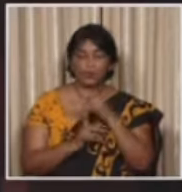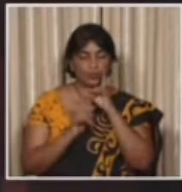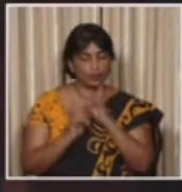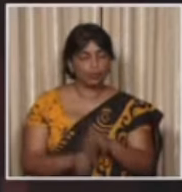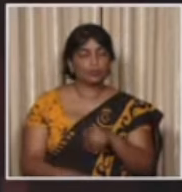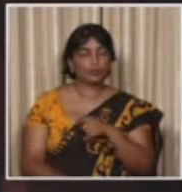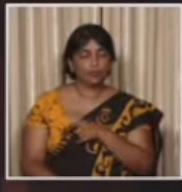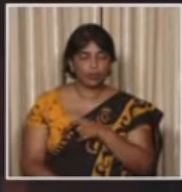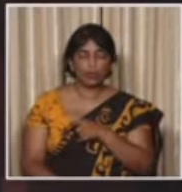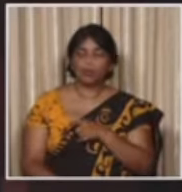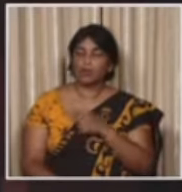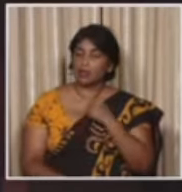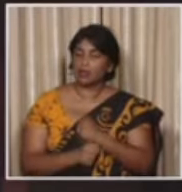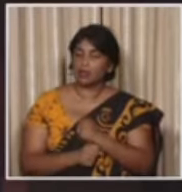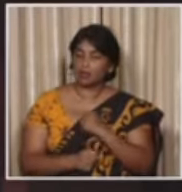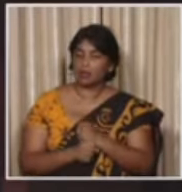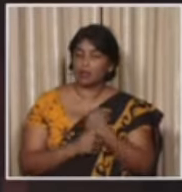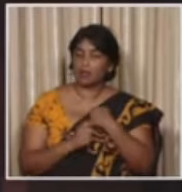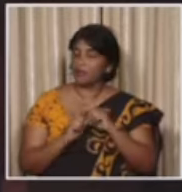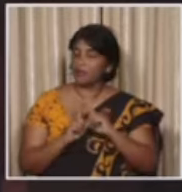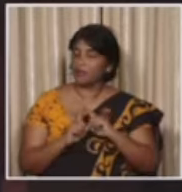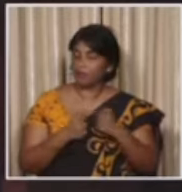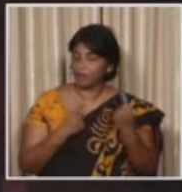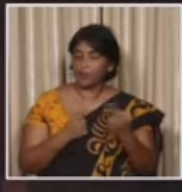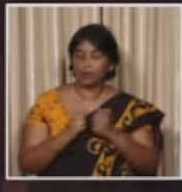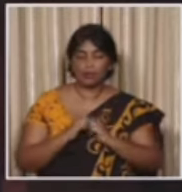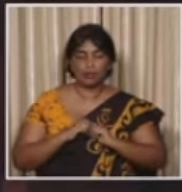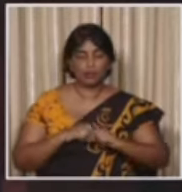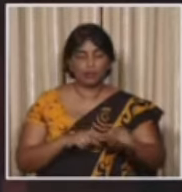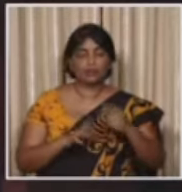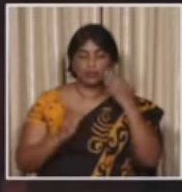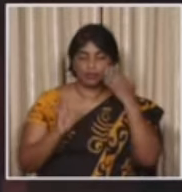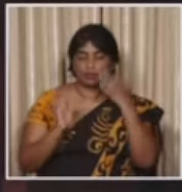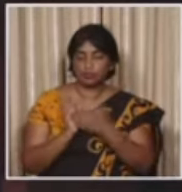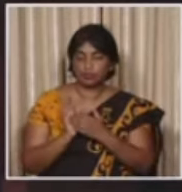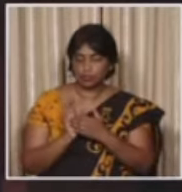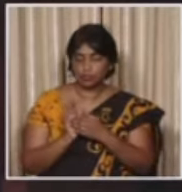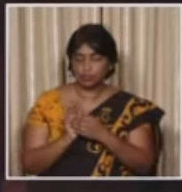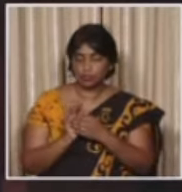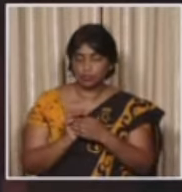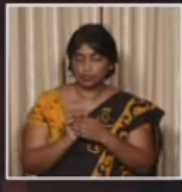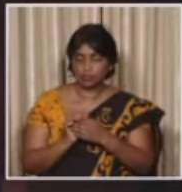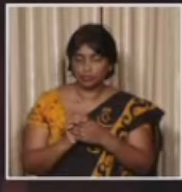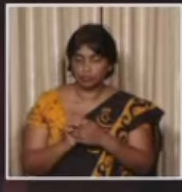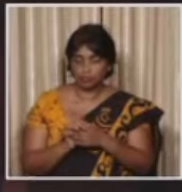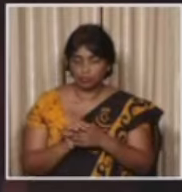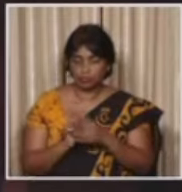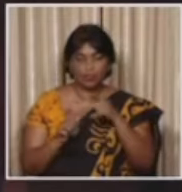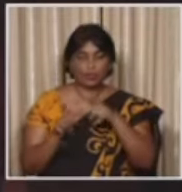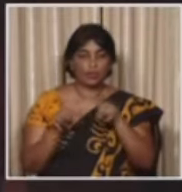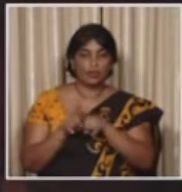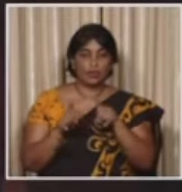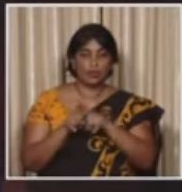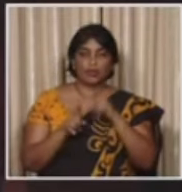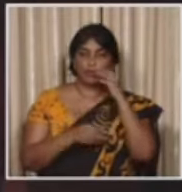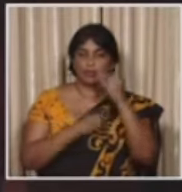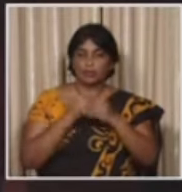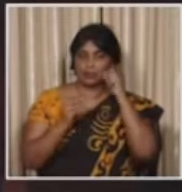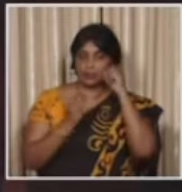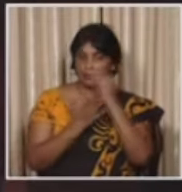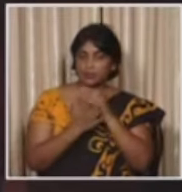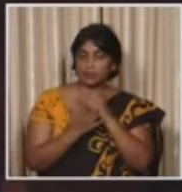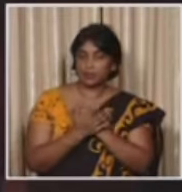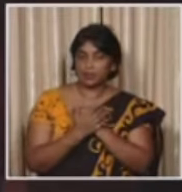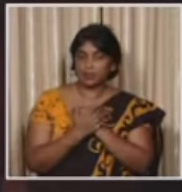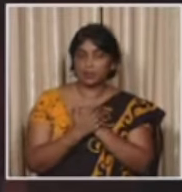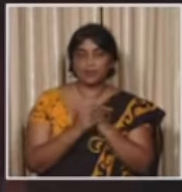විදිහට රජය වෙනස් වන්නට යනවයි කියන එක දැක දැක මේ අහිංසක ශුද්‍ර කුඩා හා මධ්‍ය